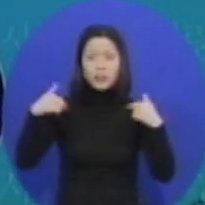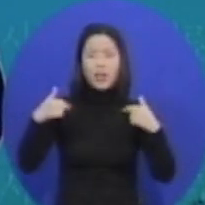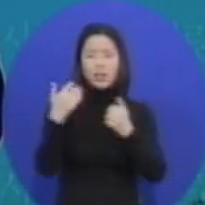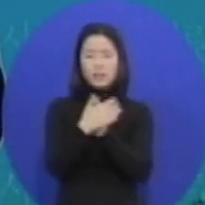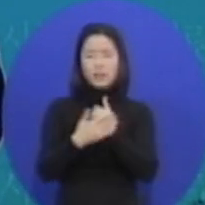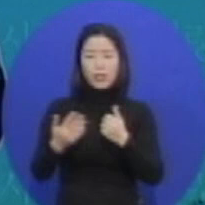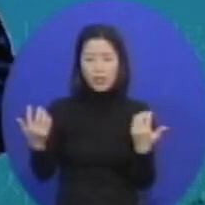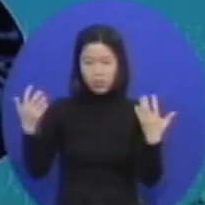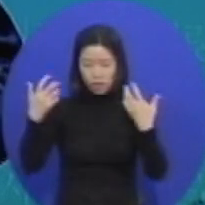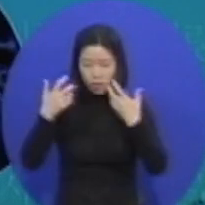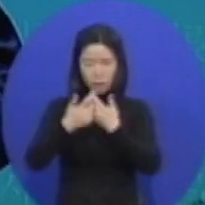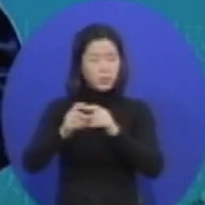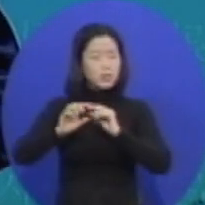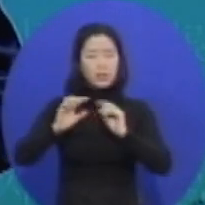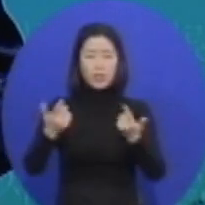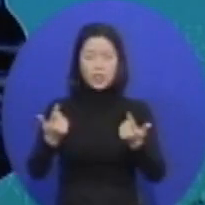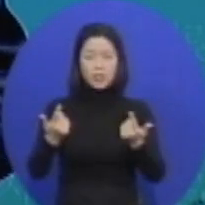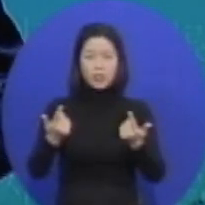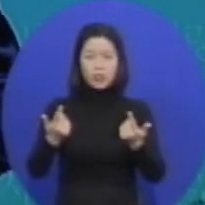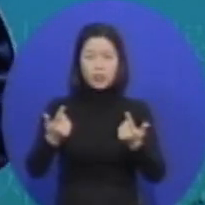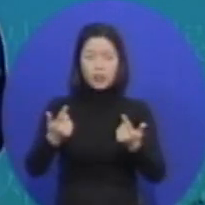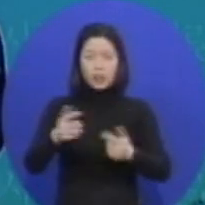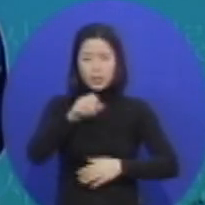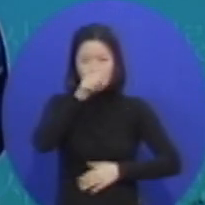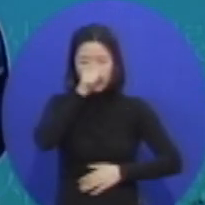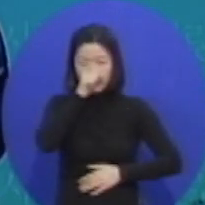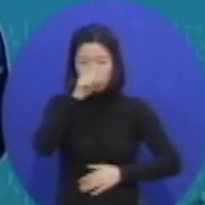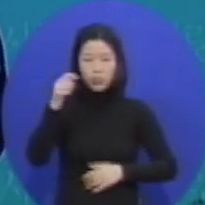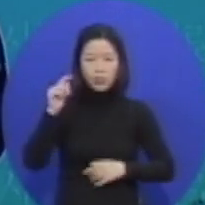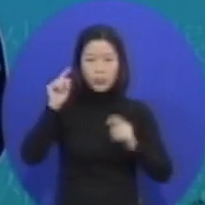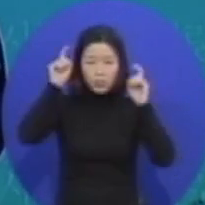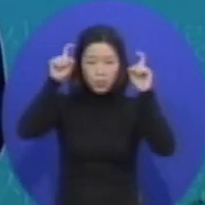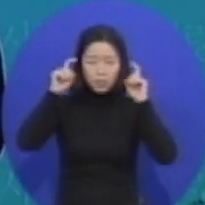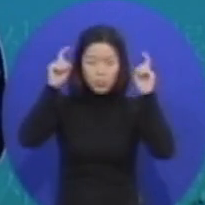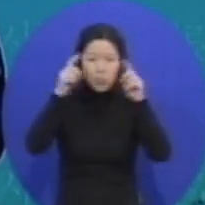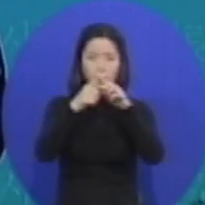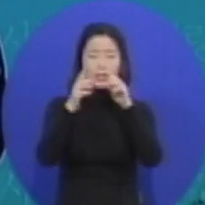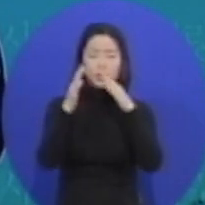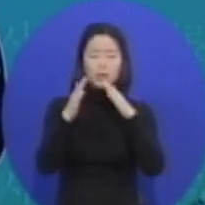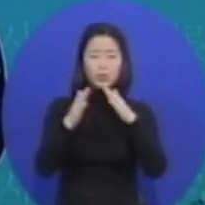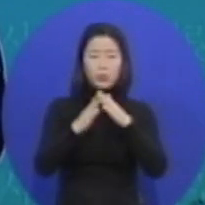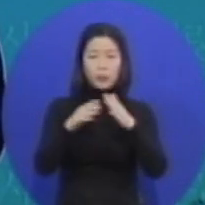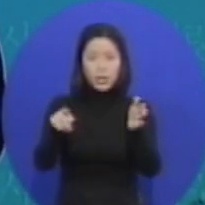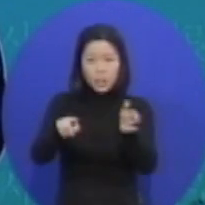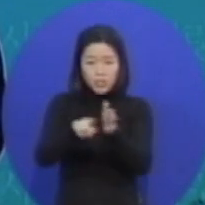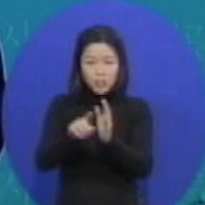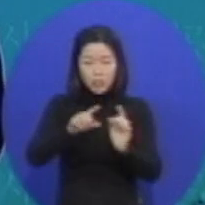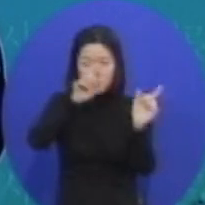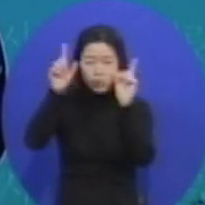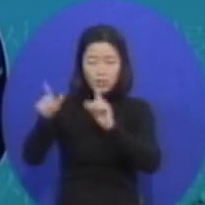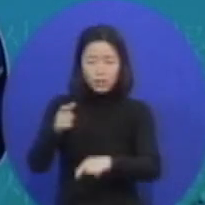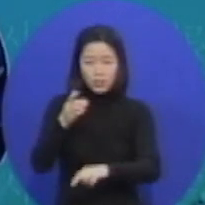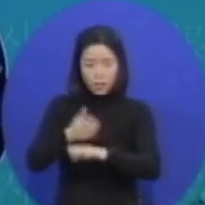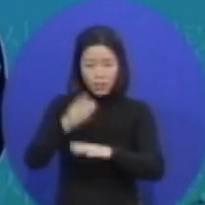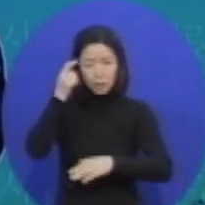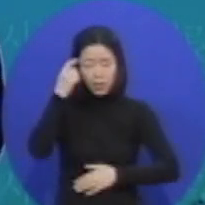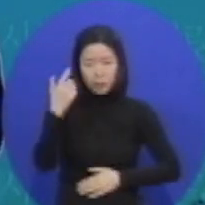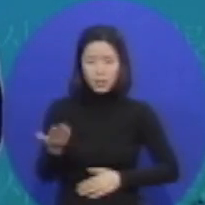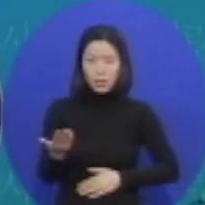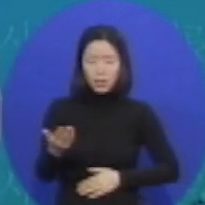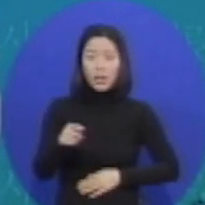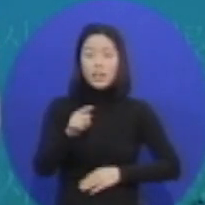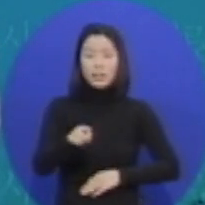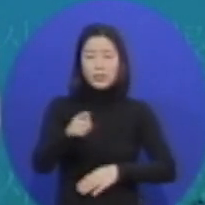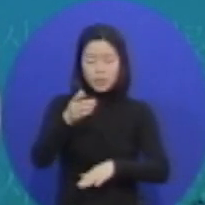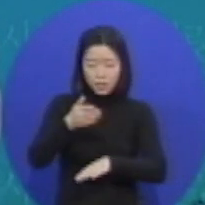아니죠 여러분 선한목자교회 신앙생활 하시는 것이 감사하세요 그것이 감사 제목의